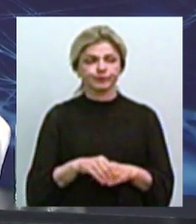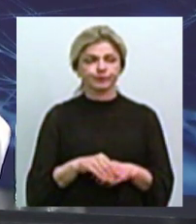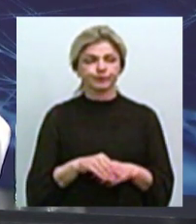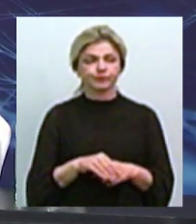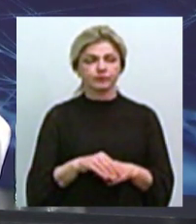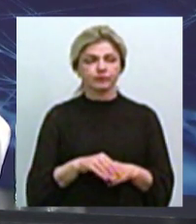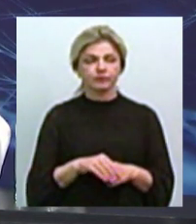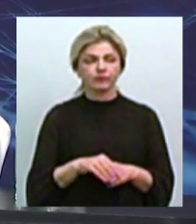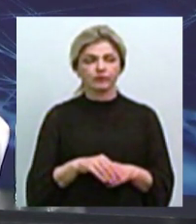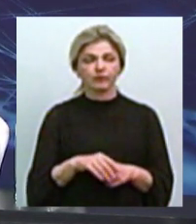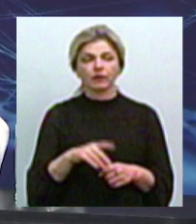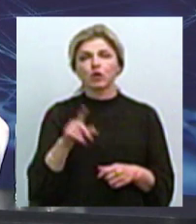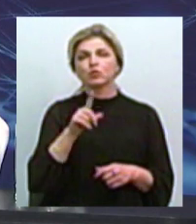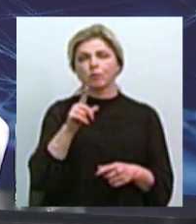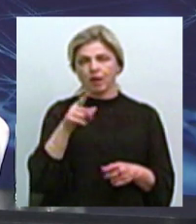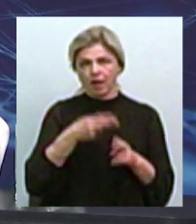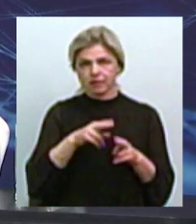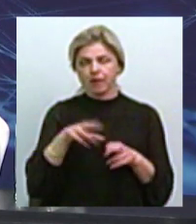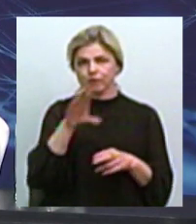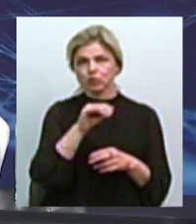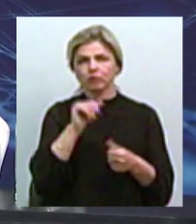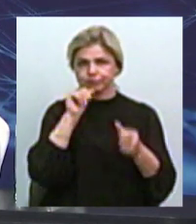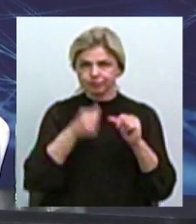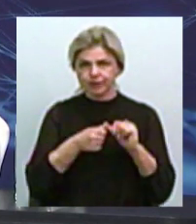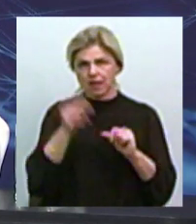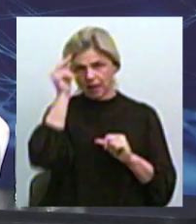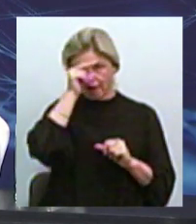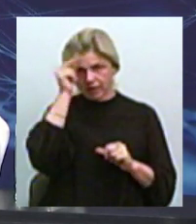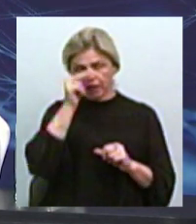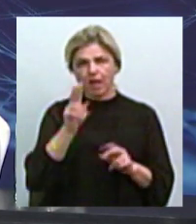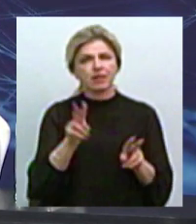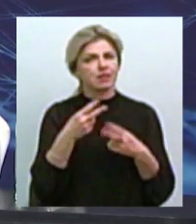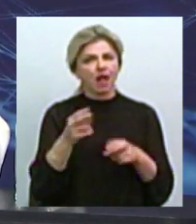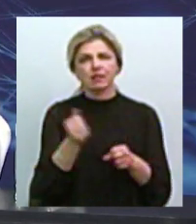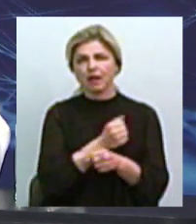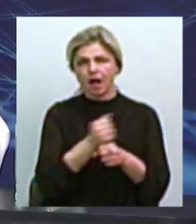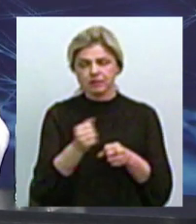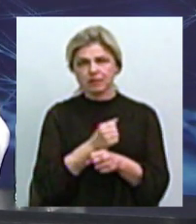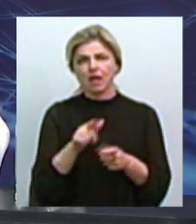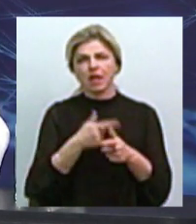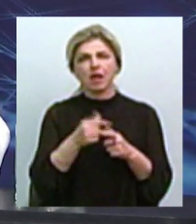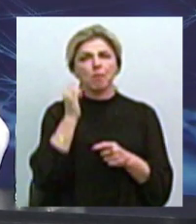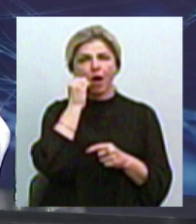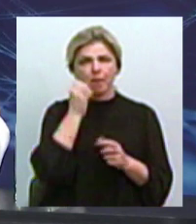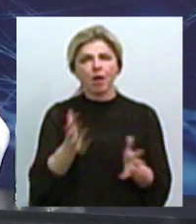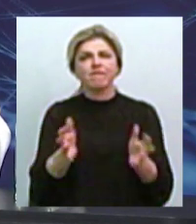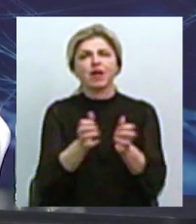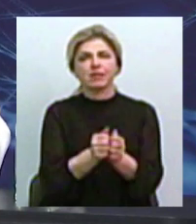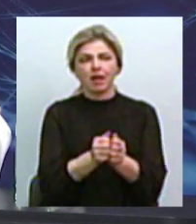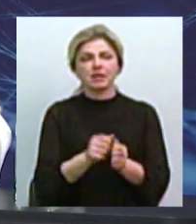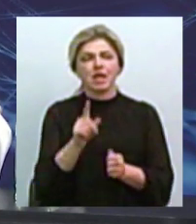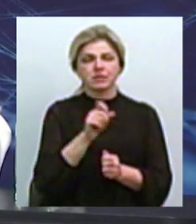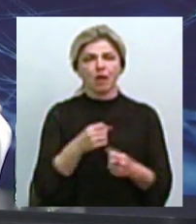это в семье, закрепляли полученные эти навыки. То есть там не надо драться, и может даже бабушка, в принципе, хватать ребенка, да, там, за